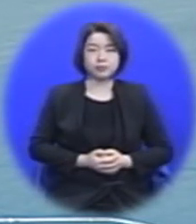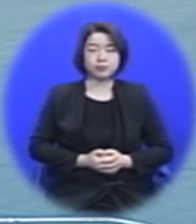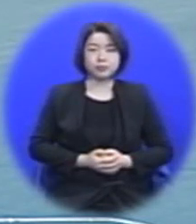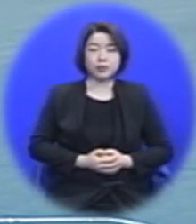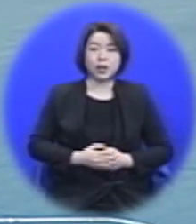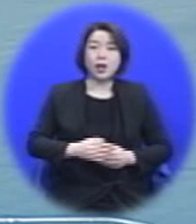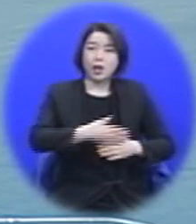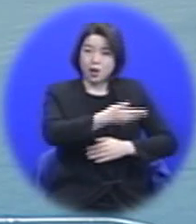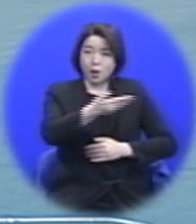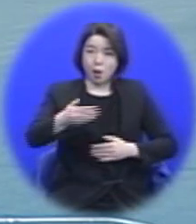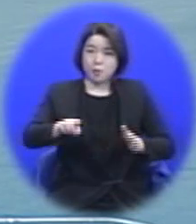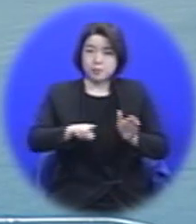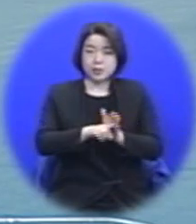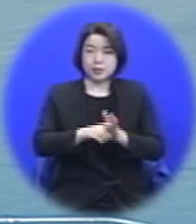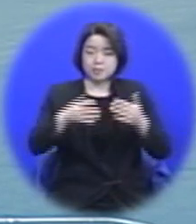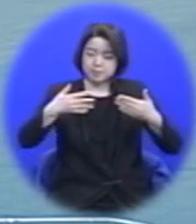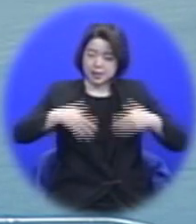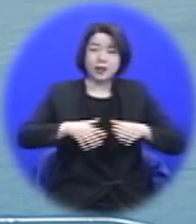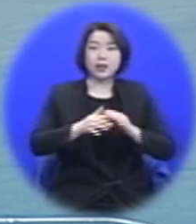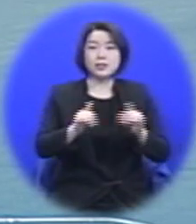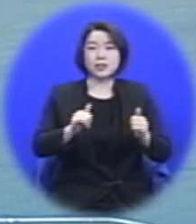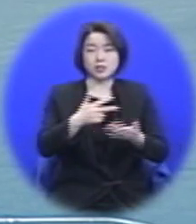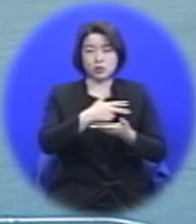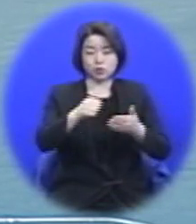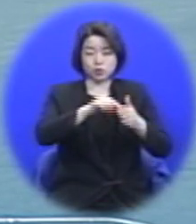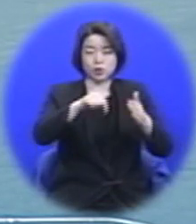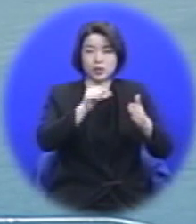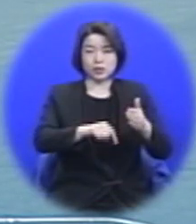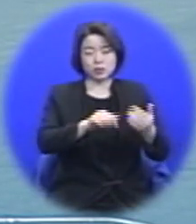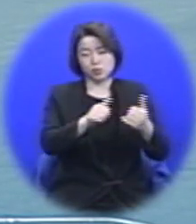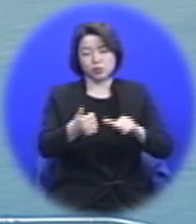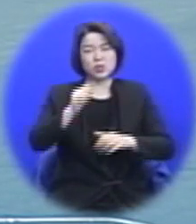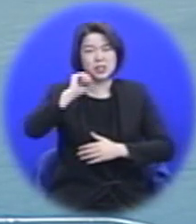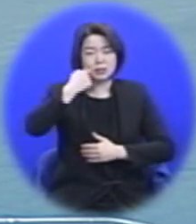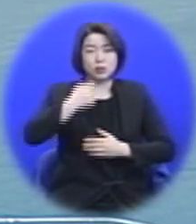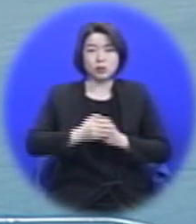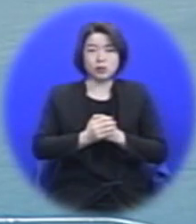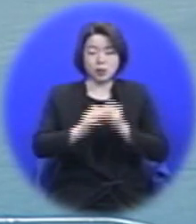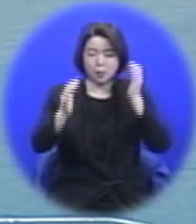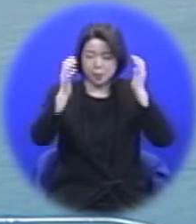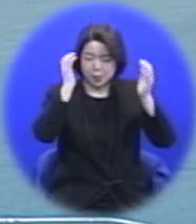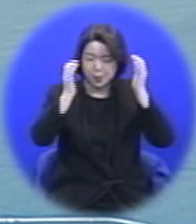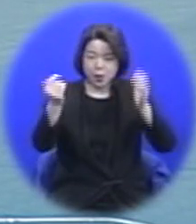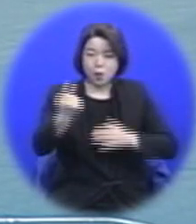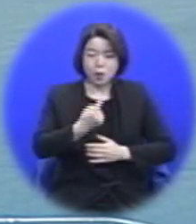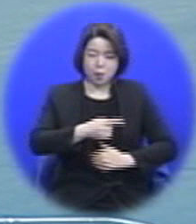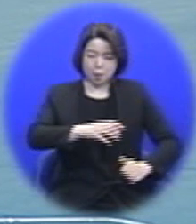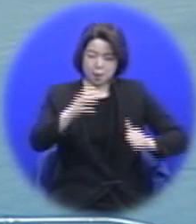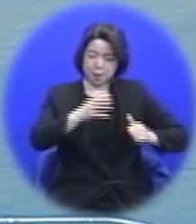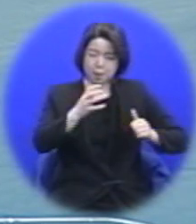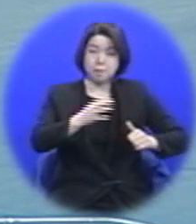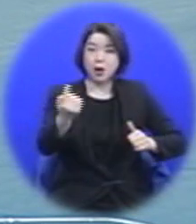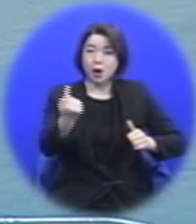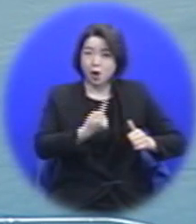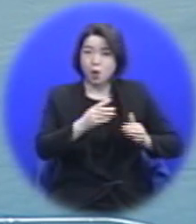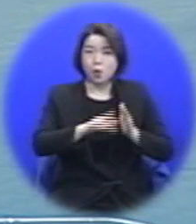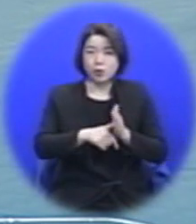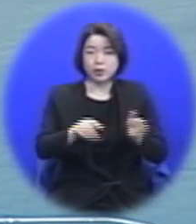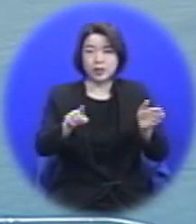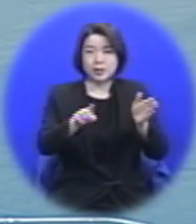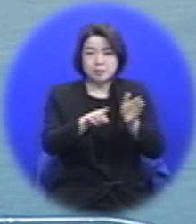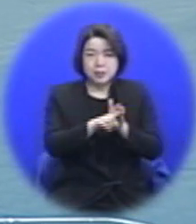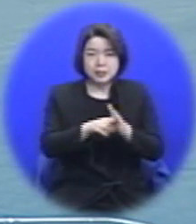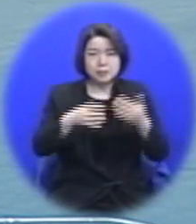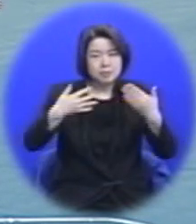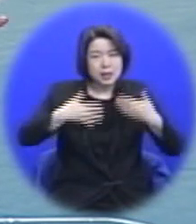여러분, 믿음이 약한 자는 주 안에서 죽을 수 없습니다. 환난이 오고 핍박이 올 때 믿음이 약한